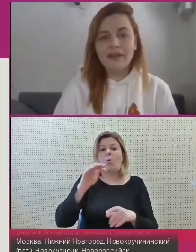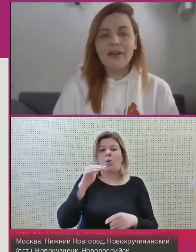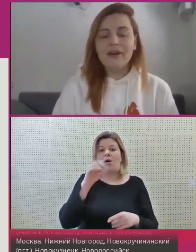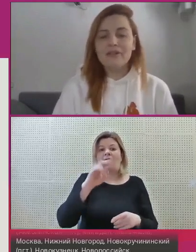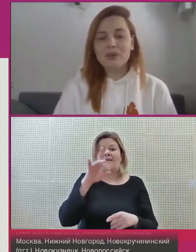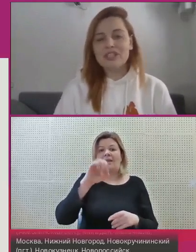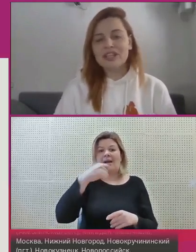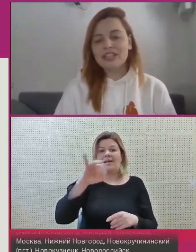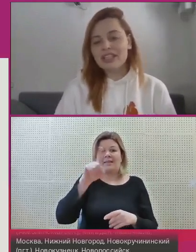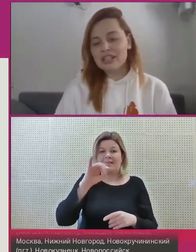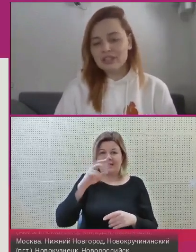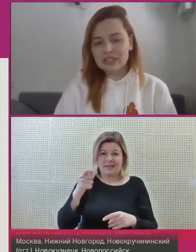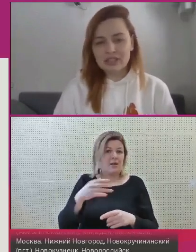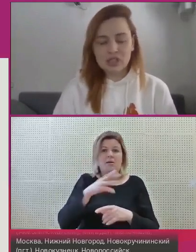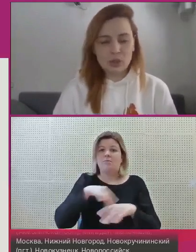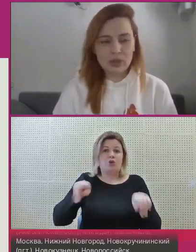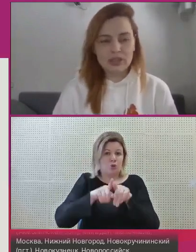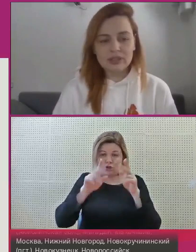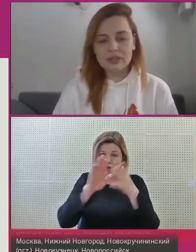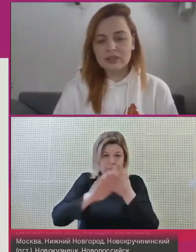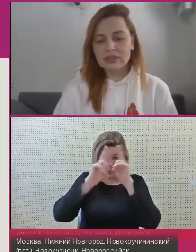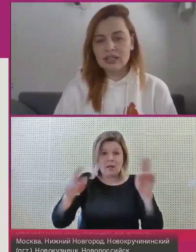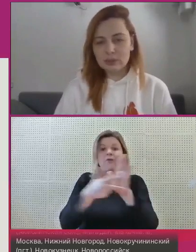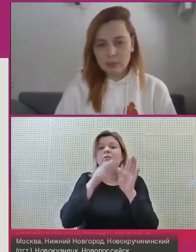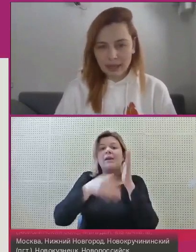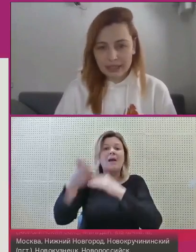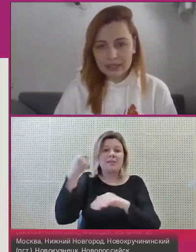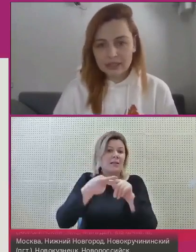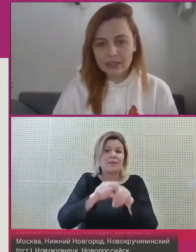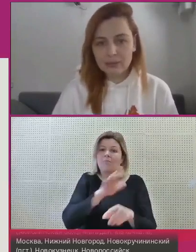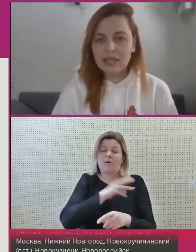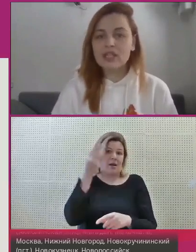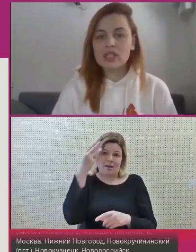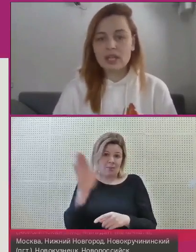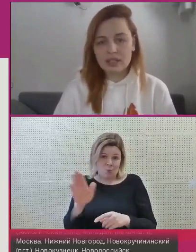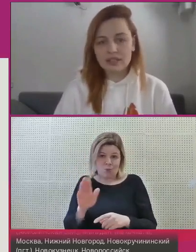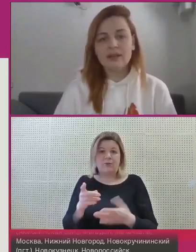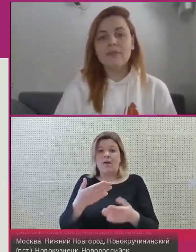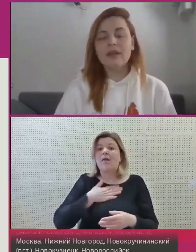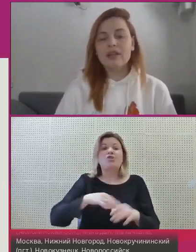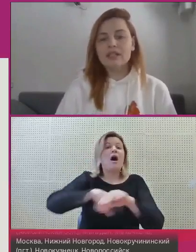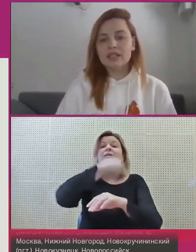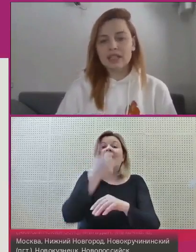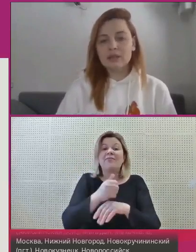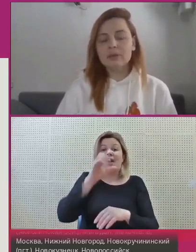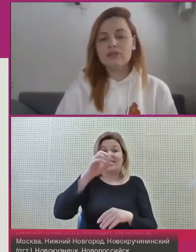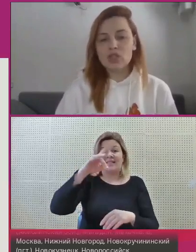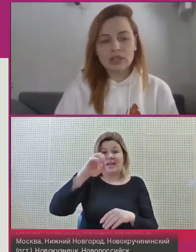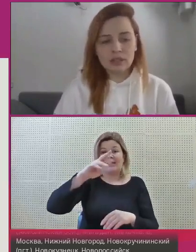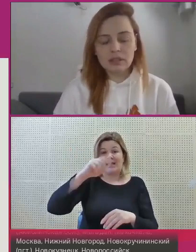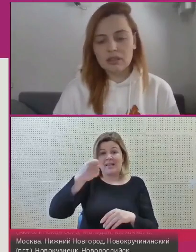модно. Вот, стратегия развития строилась «хотим помогать», это была наша стратегия.